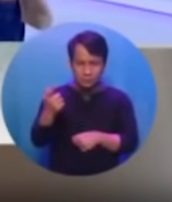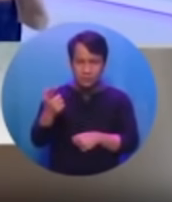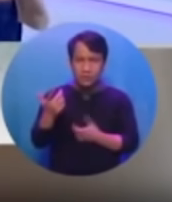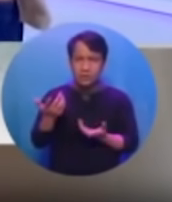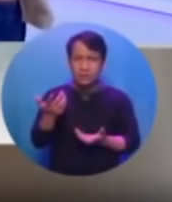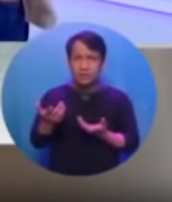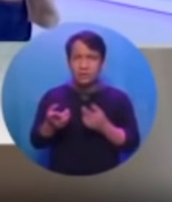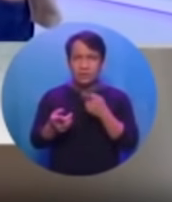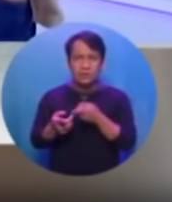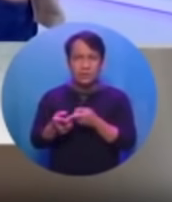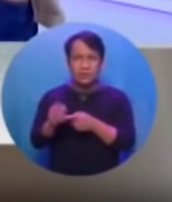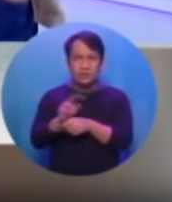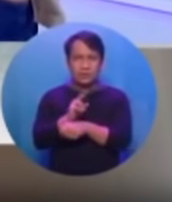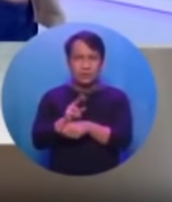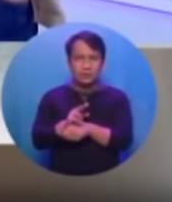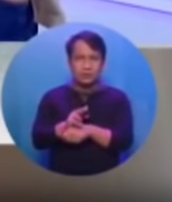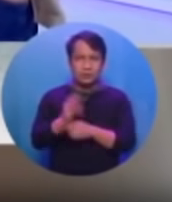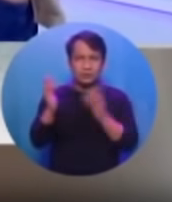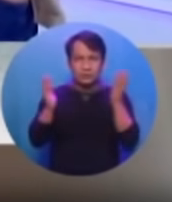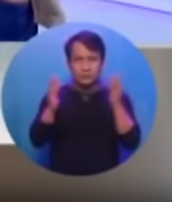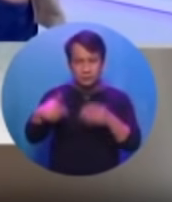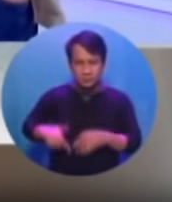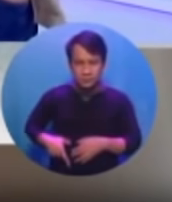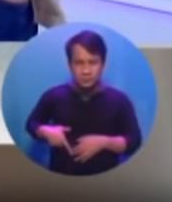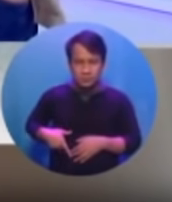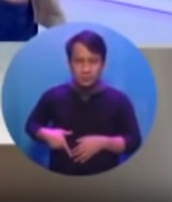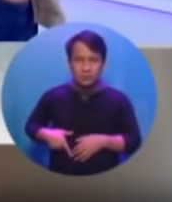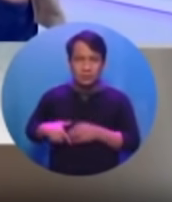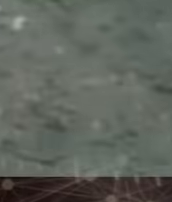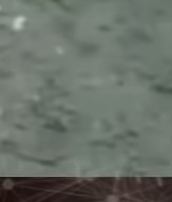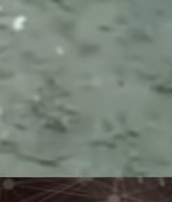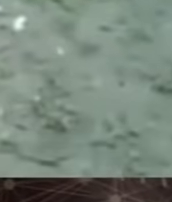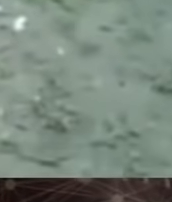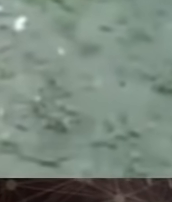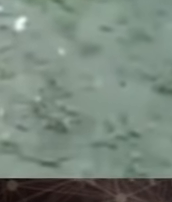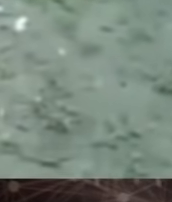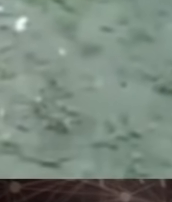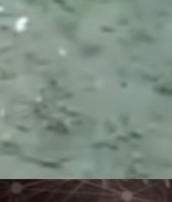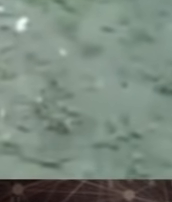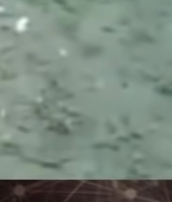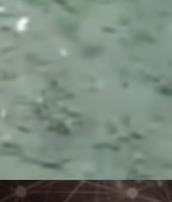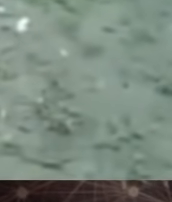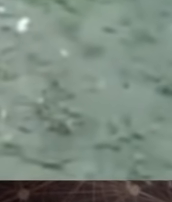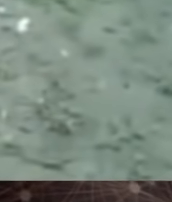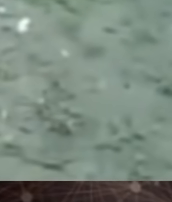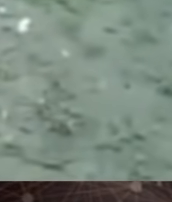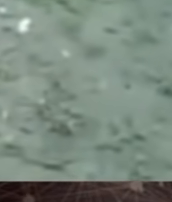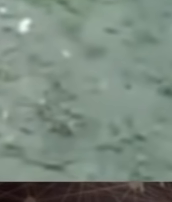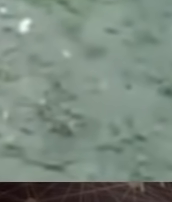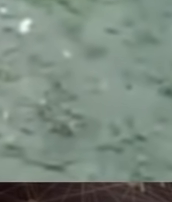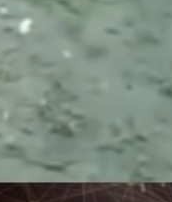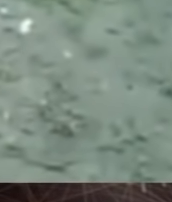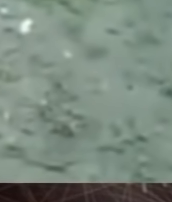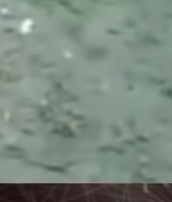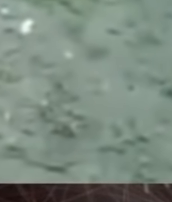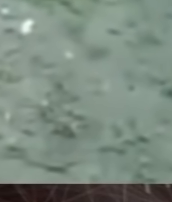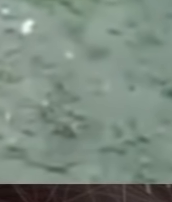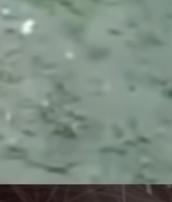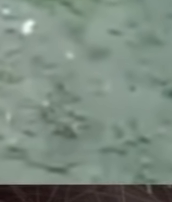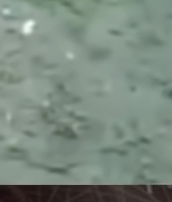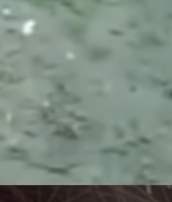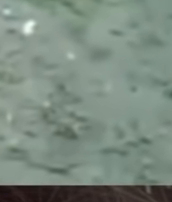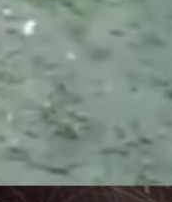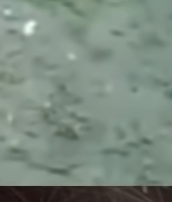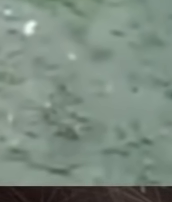sir? Bali po yung service firearm po niya, yung naka-issue sa kanya na caliber 9mm Beretta. Ayun po yung ginamit